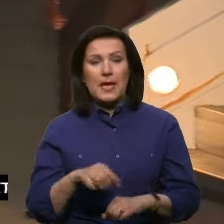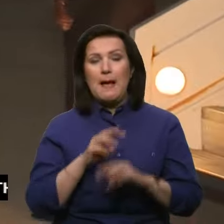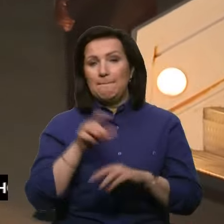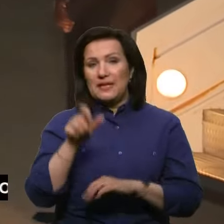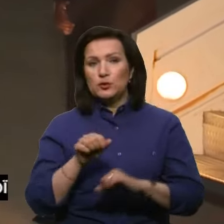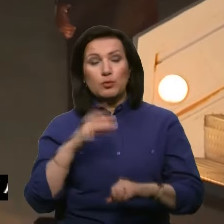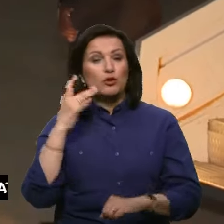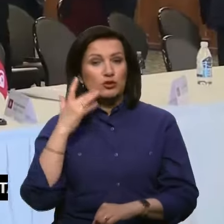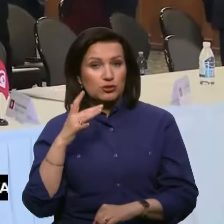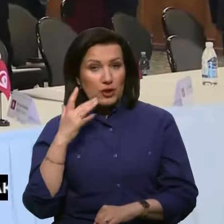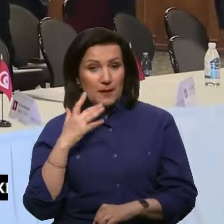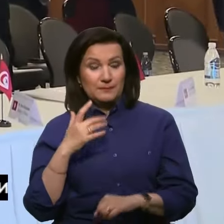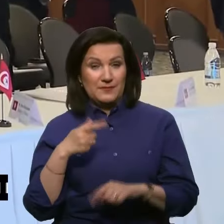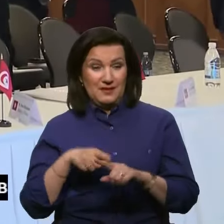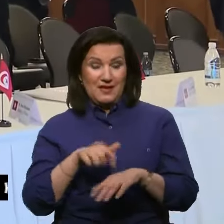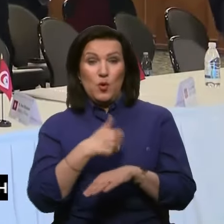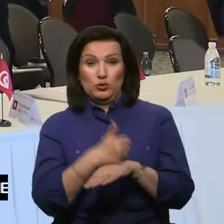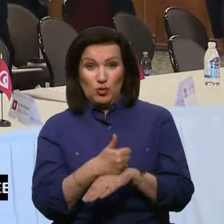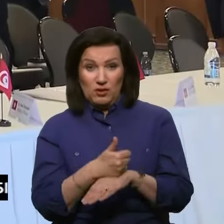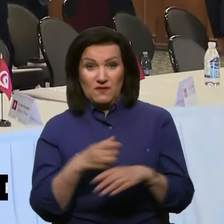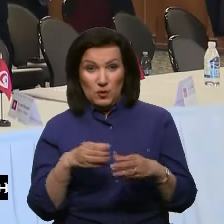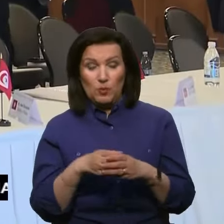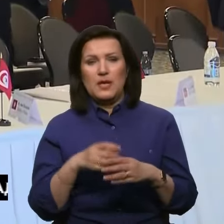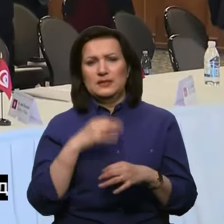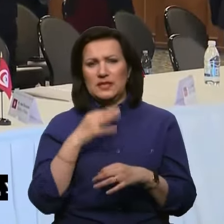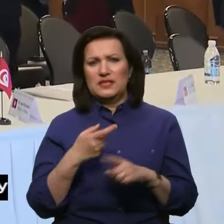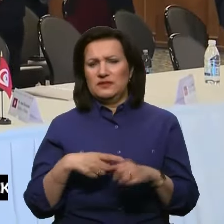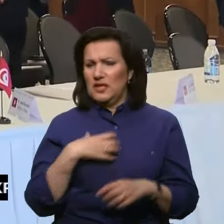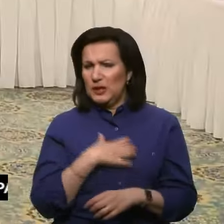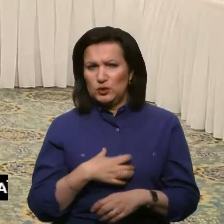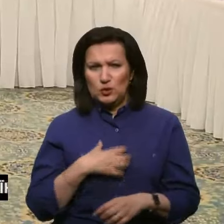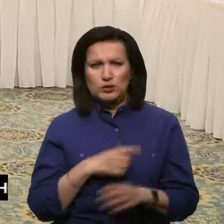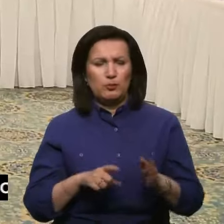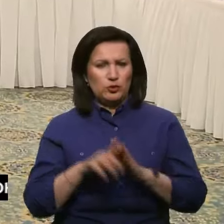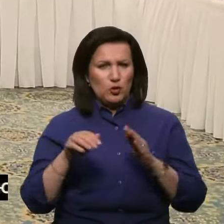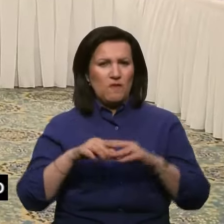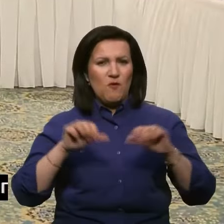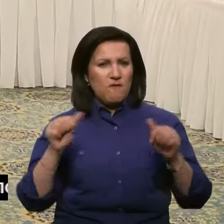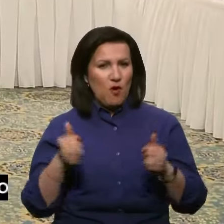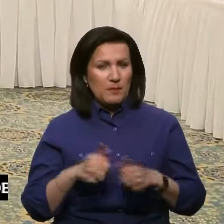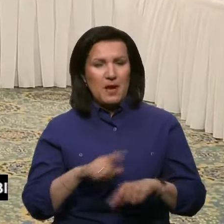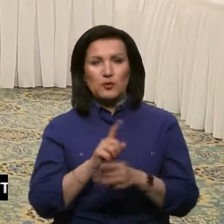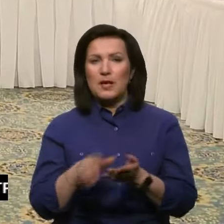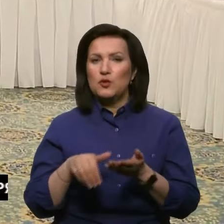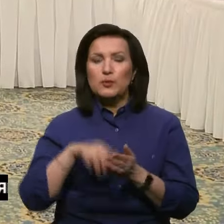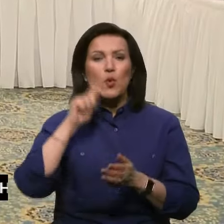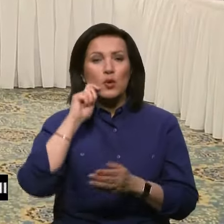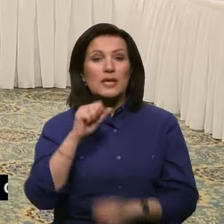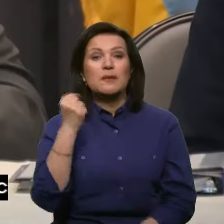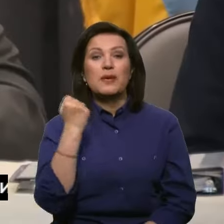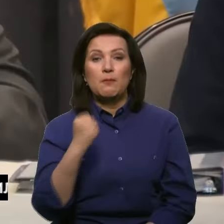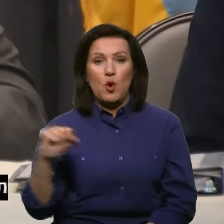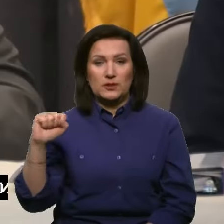оборони США, країна, яка очолила групу, назвав цю зустріч історичною, початком нового формату, який, цитую, має допомогти Україні